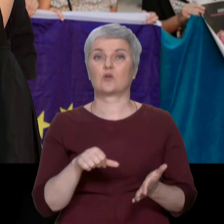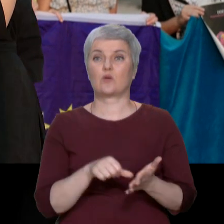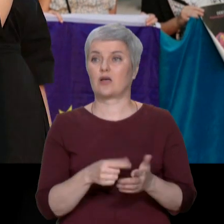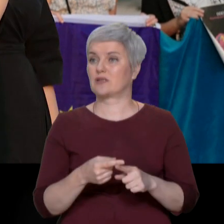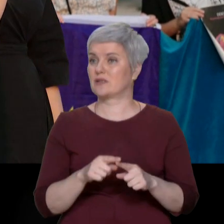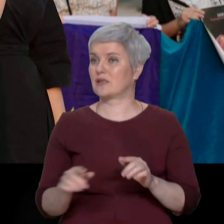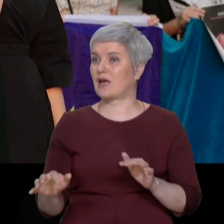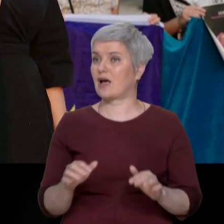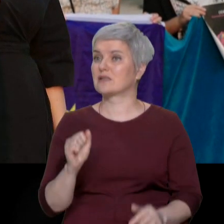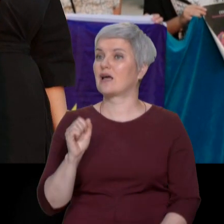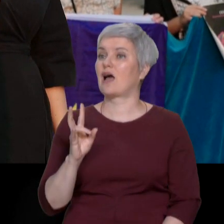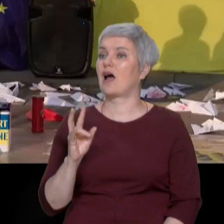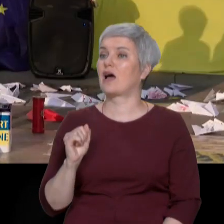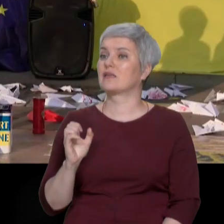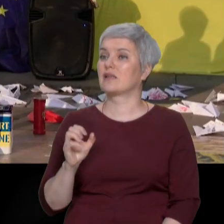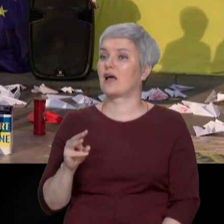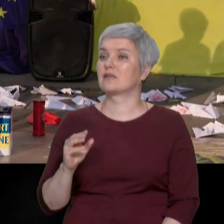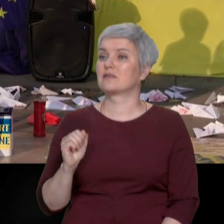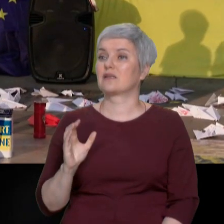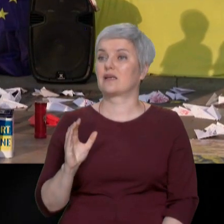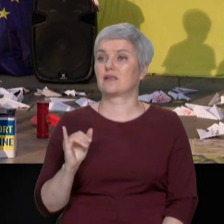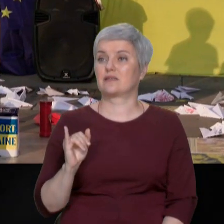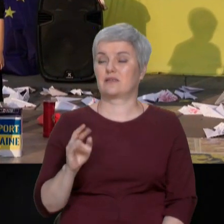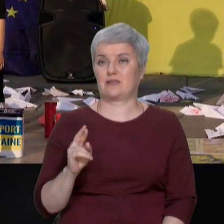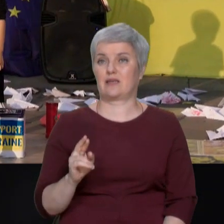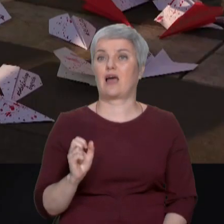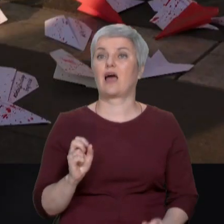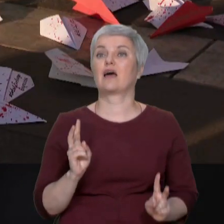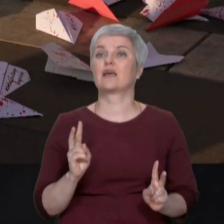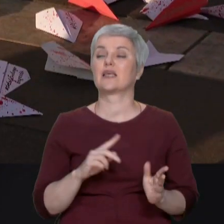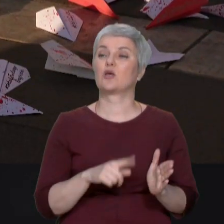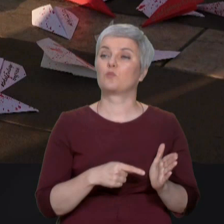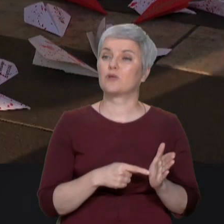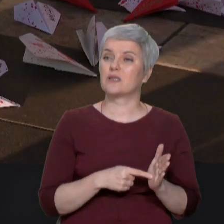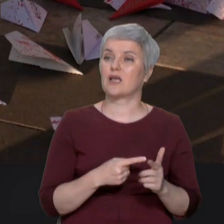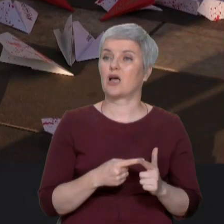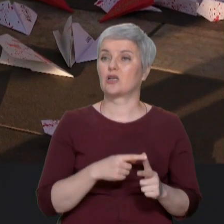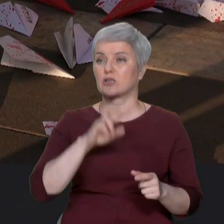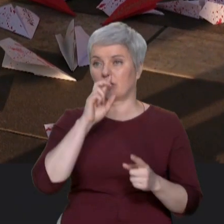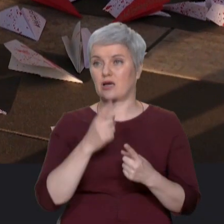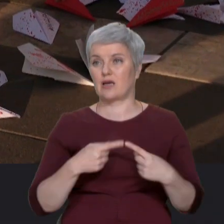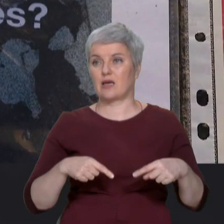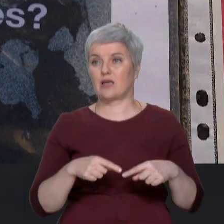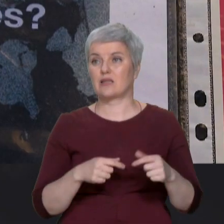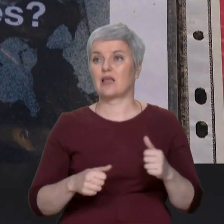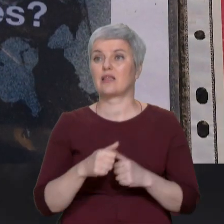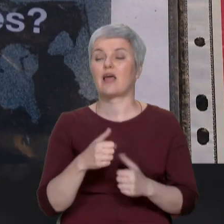акцій. Анастасія, це важливо. А які, от знаєте, міста чи країни виявилися найактивнішими?